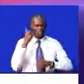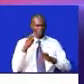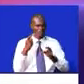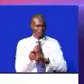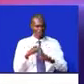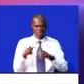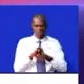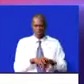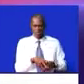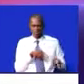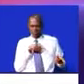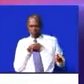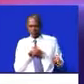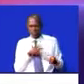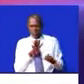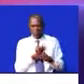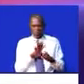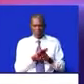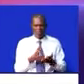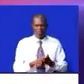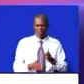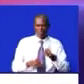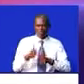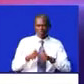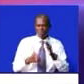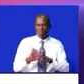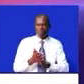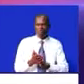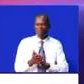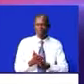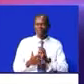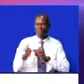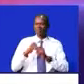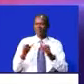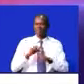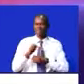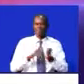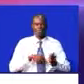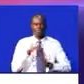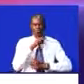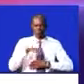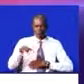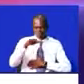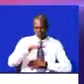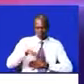kaka nyaldiema e kind tuoche mamoko ma ibiro kaluwore kod chido mar alwora.